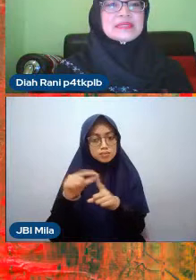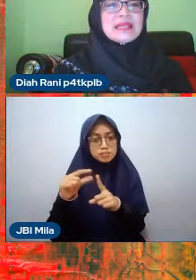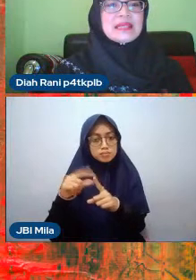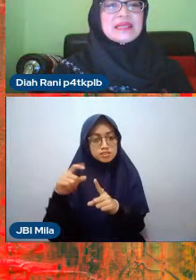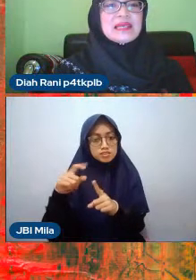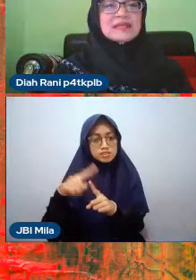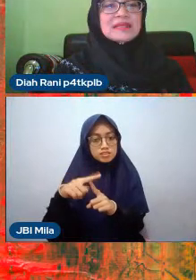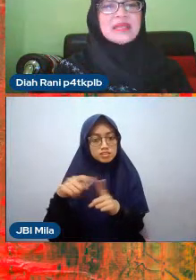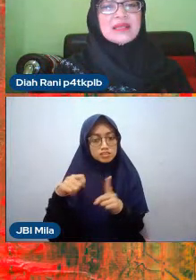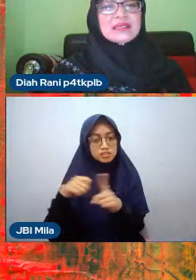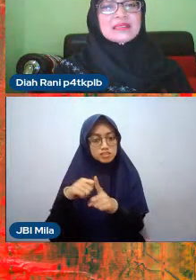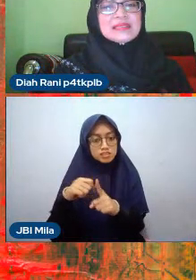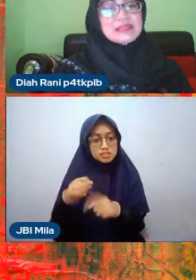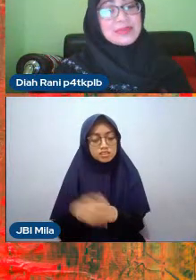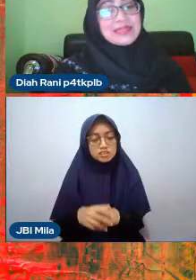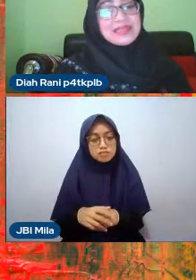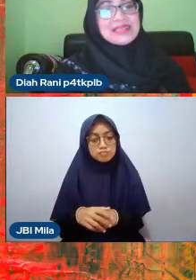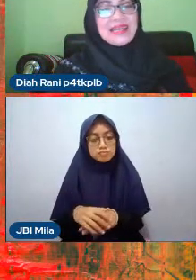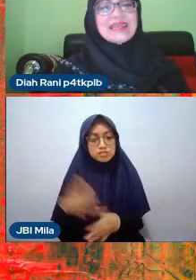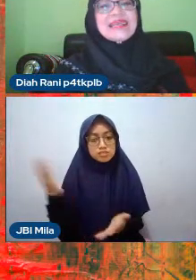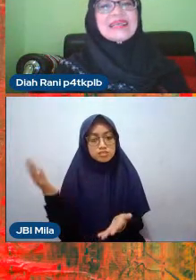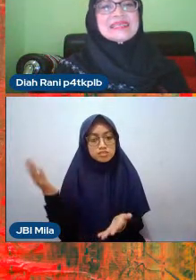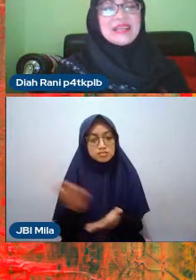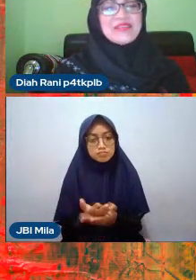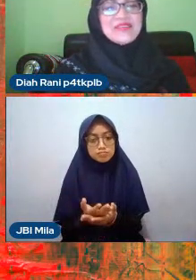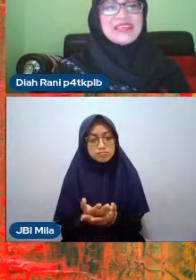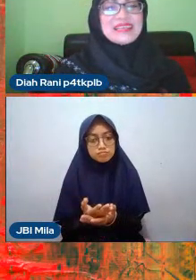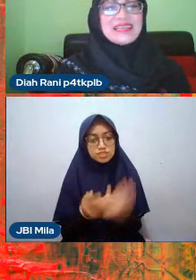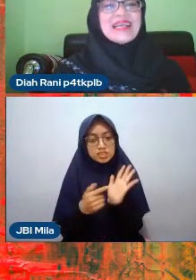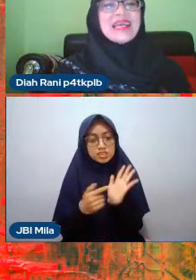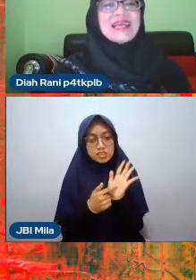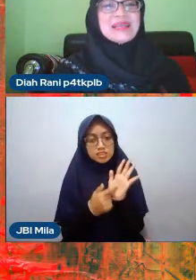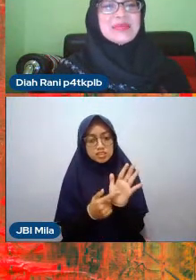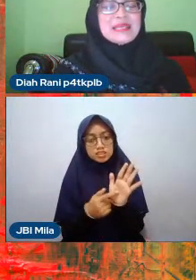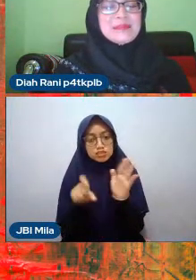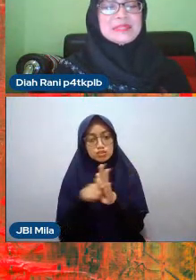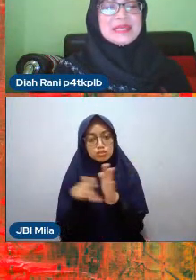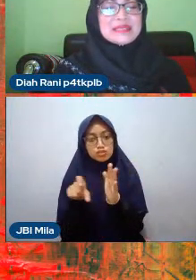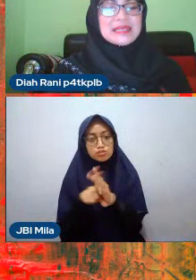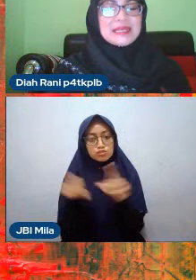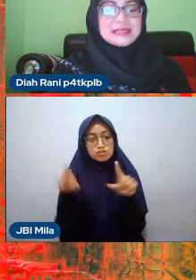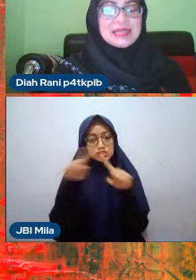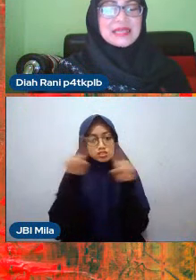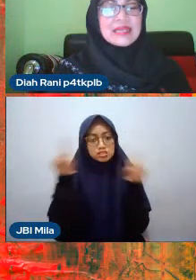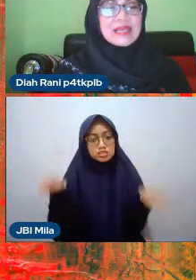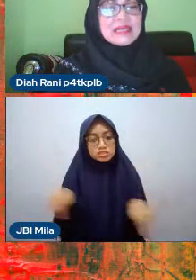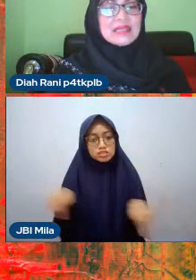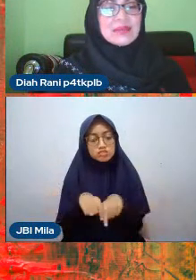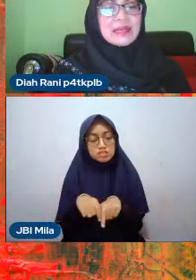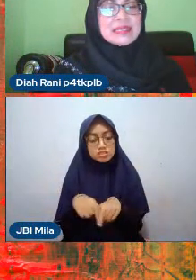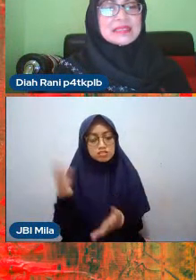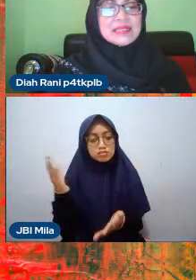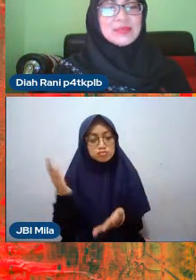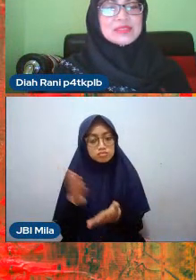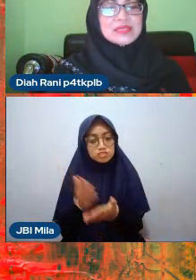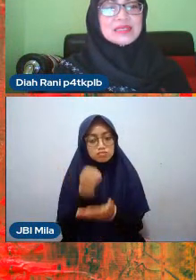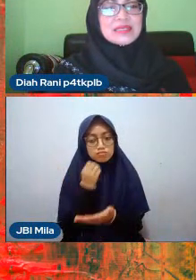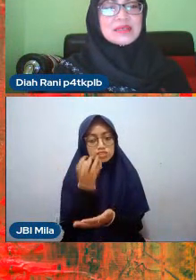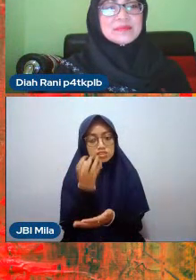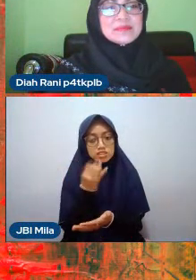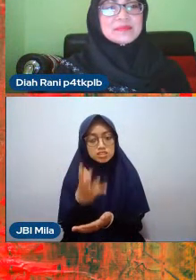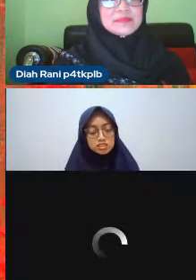Demikian penjelasan dari saya, nah seperti ini ya, sertifikatnya. Demikian penjelasan dari saya, terima kasih Ibu